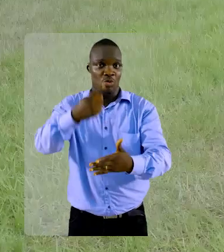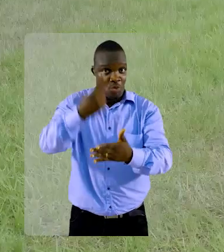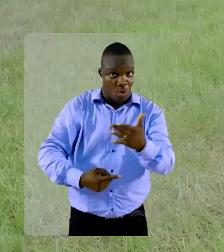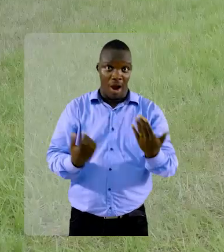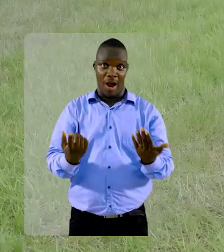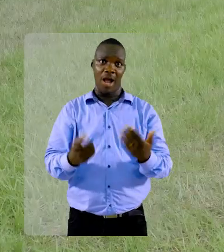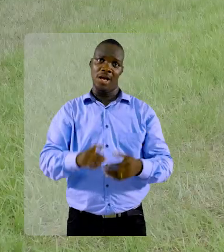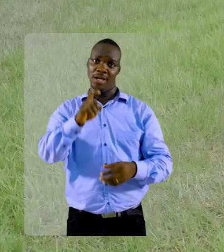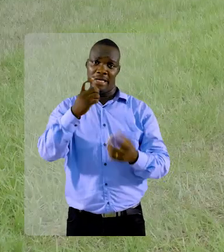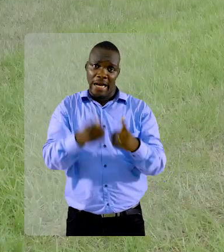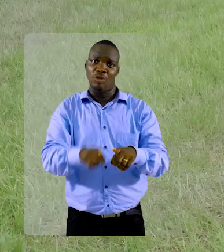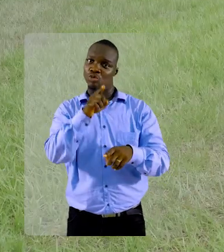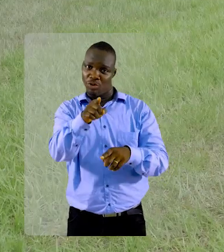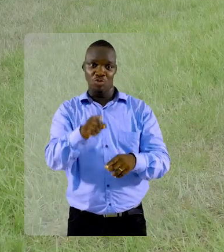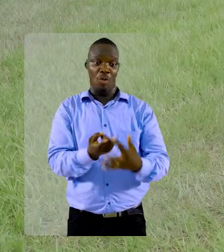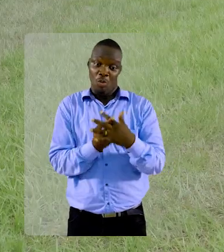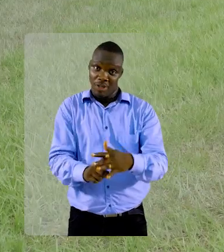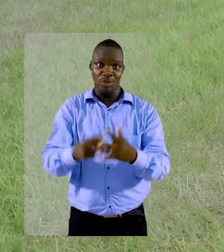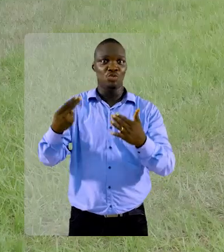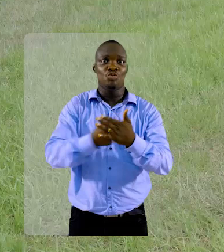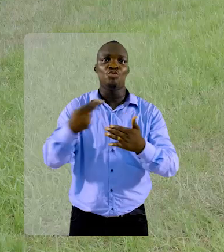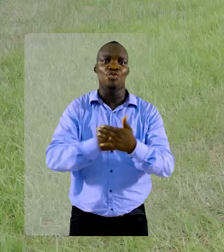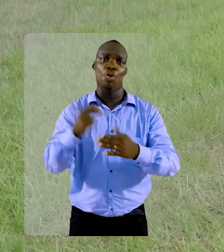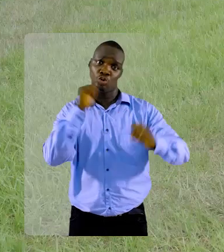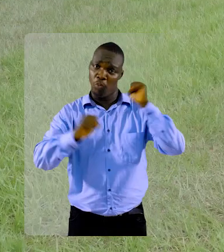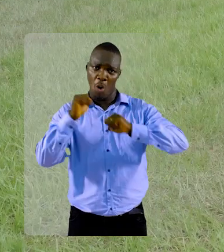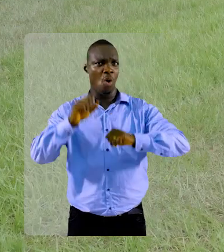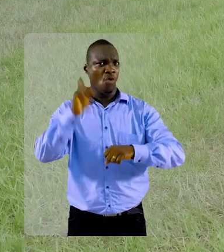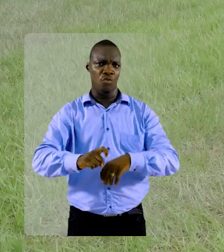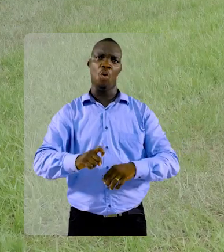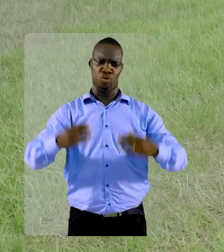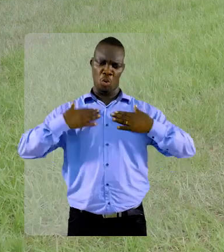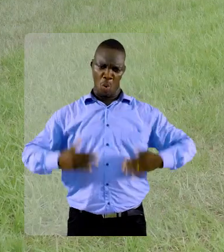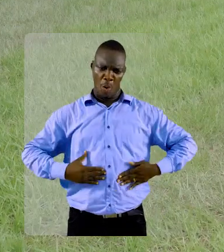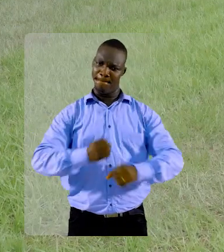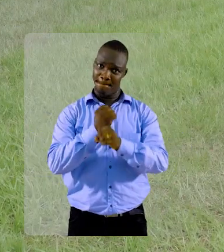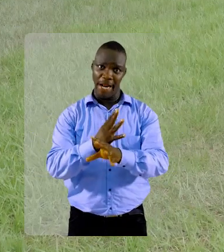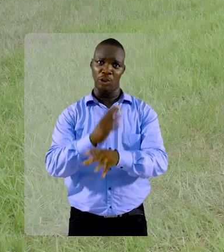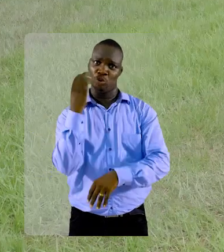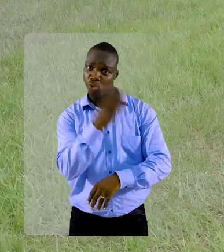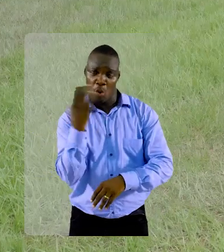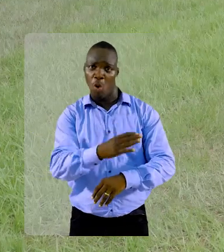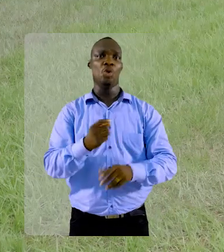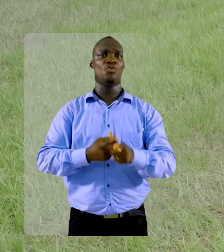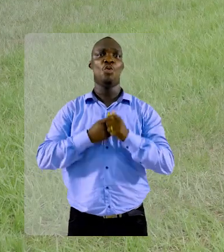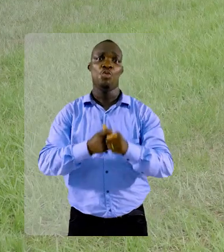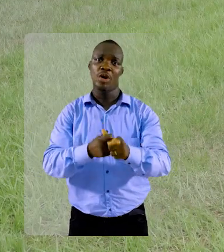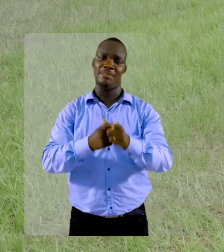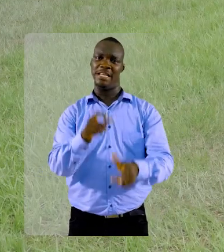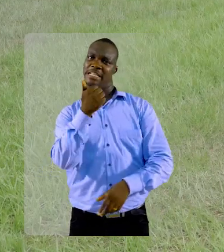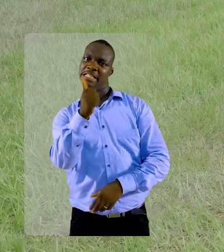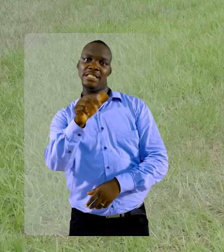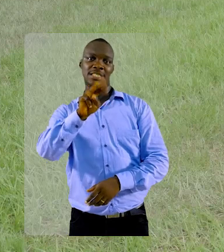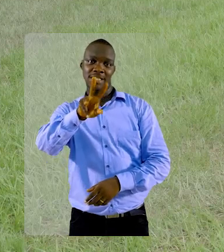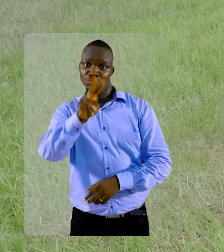une nouvelle activité, il faut s'échauffer. Donc, il faut courir. L'échauffement doit durer au moins 10 minutes. Vous devez faire